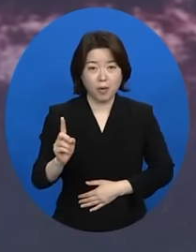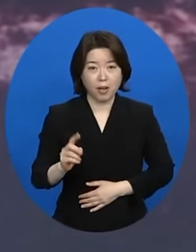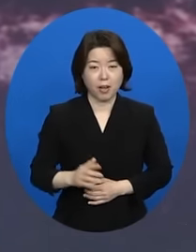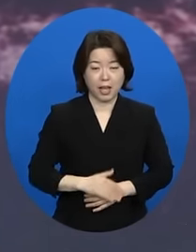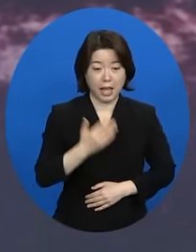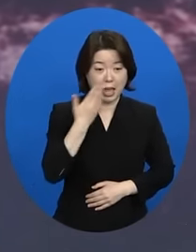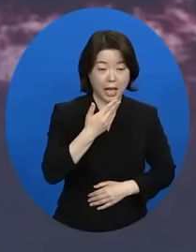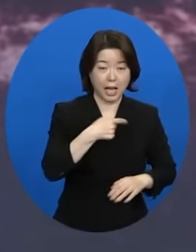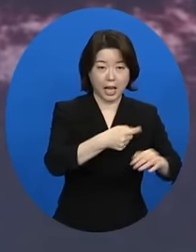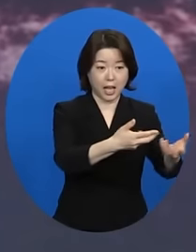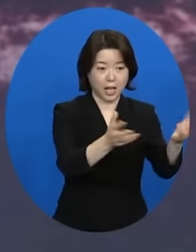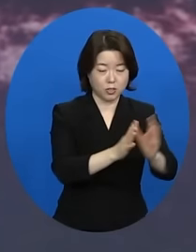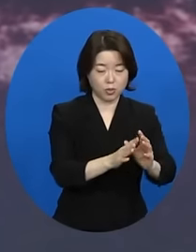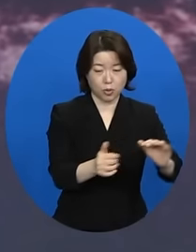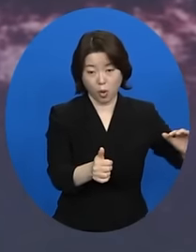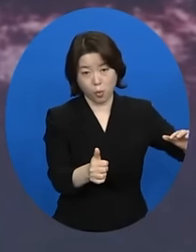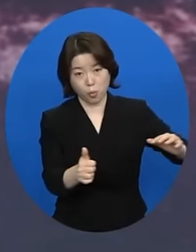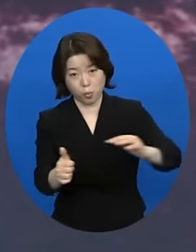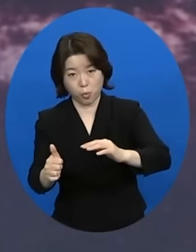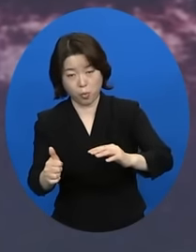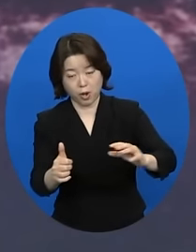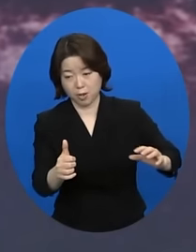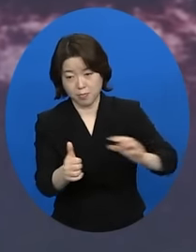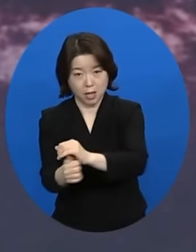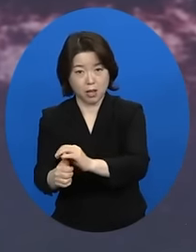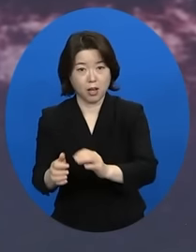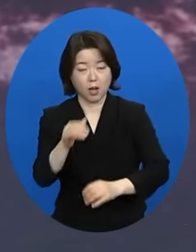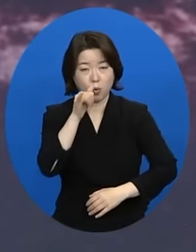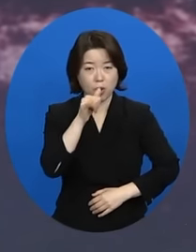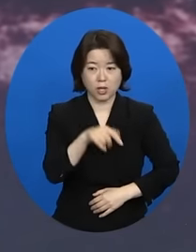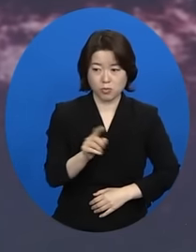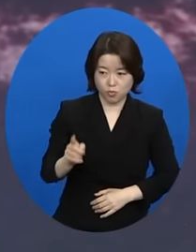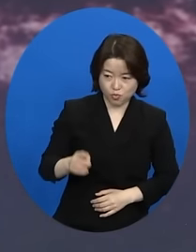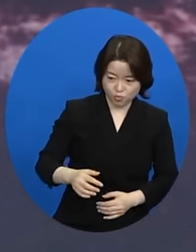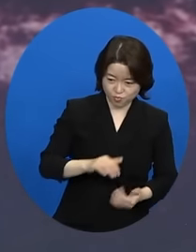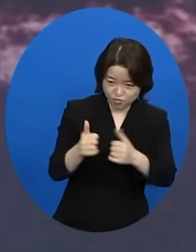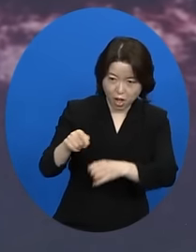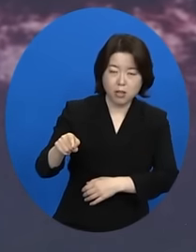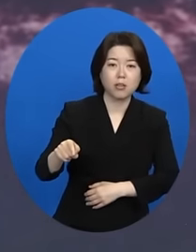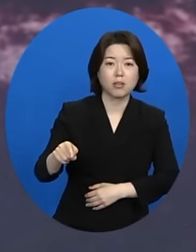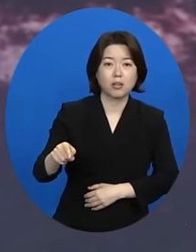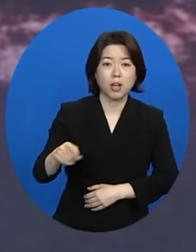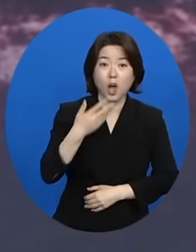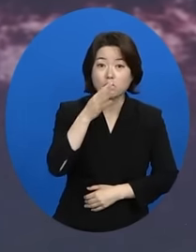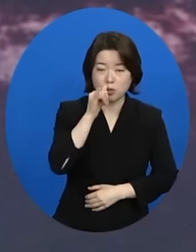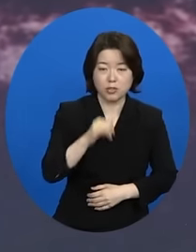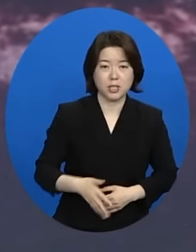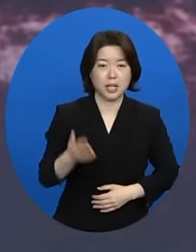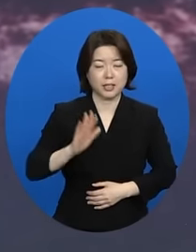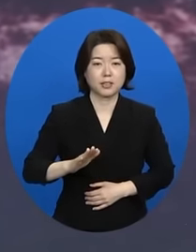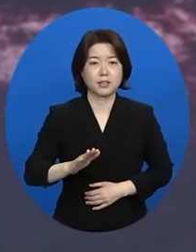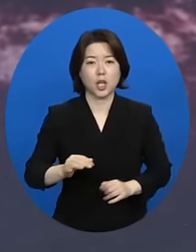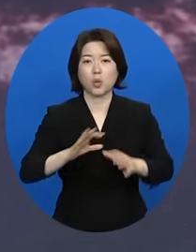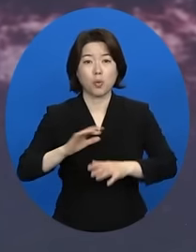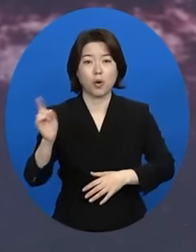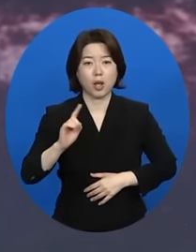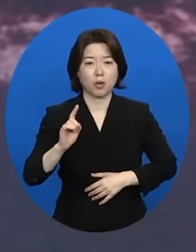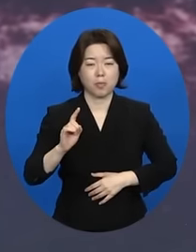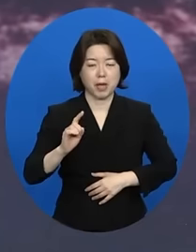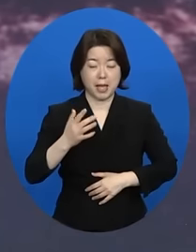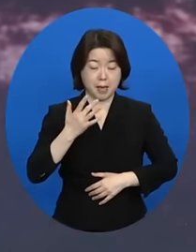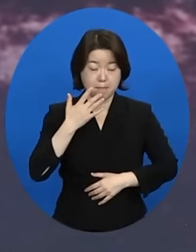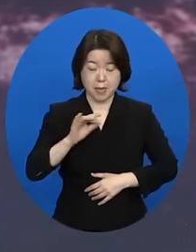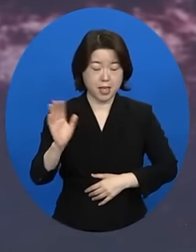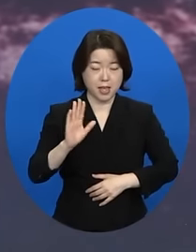가나안 족속이 쫓아서 죽일 수 있잖아요. 딱 이놈들이 이제 죽었어 해가지고. 근데 놀랍게 오늘 본문은 빼놓지 않고